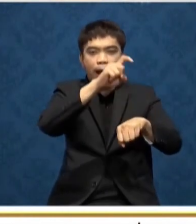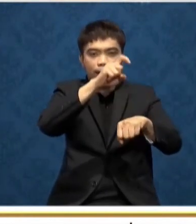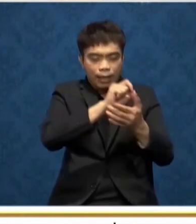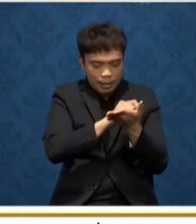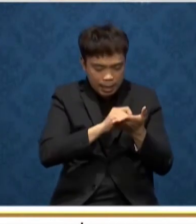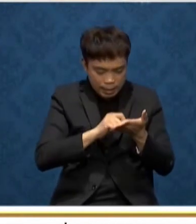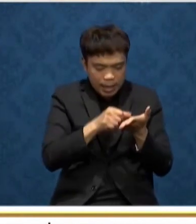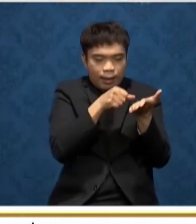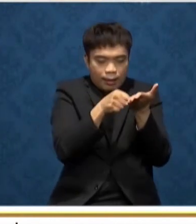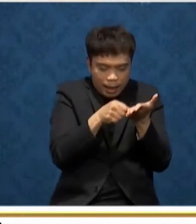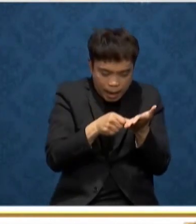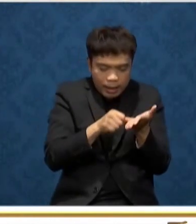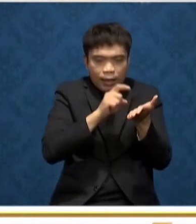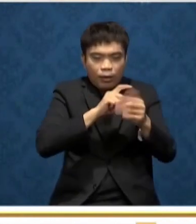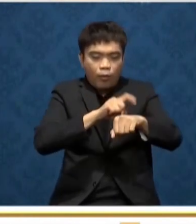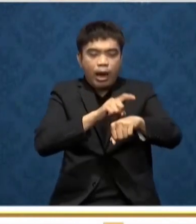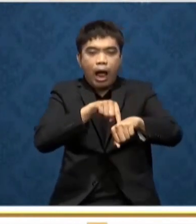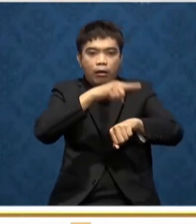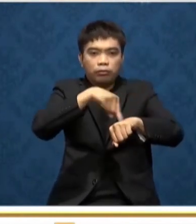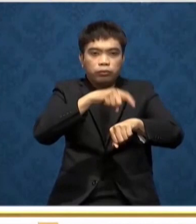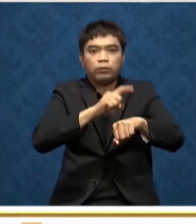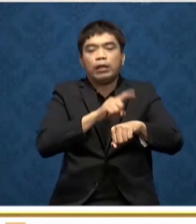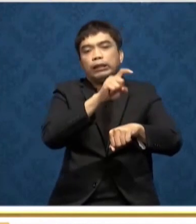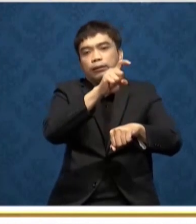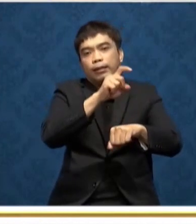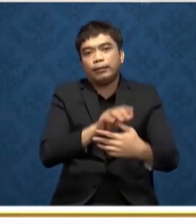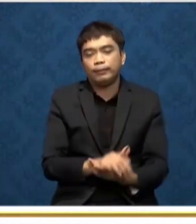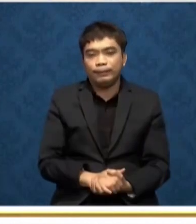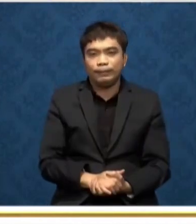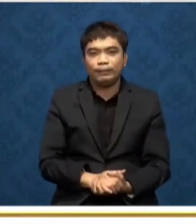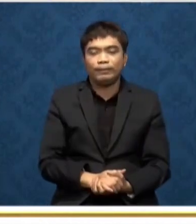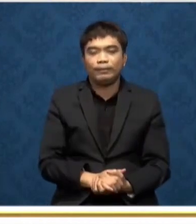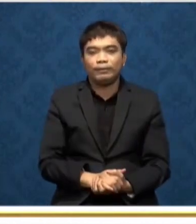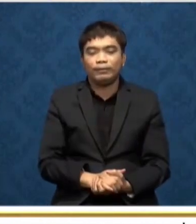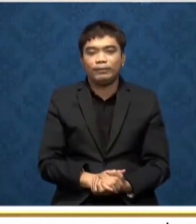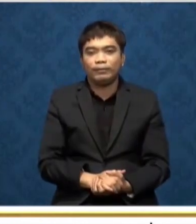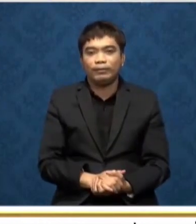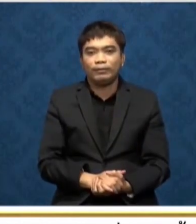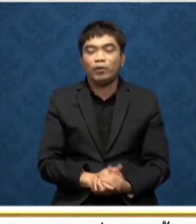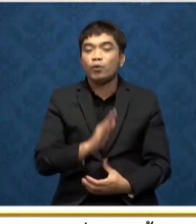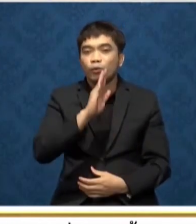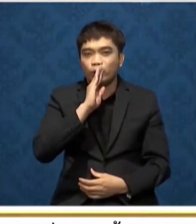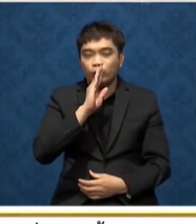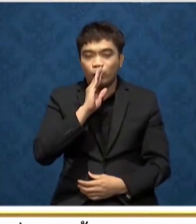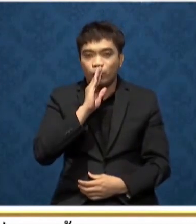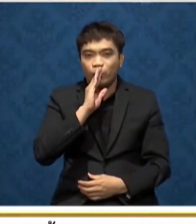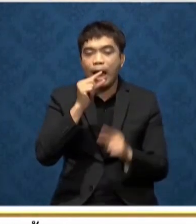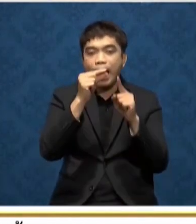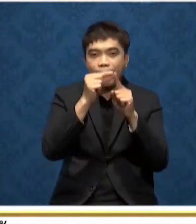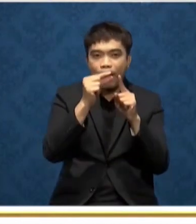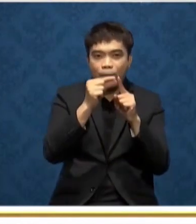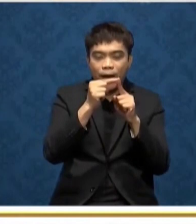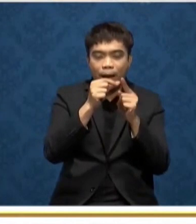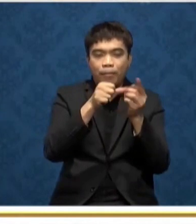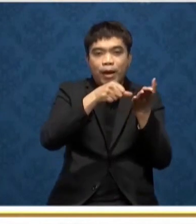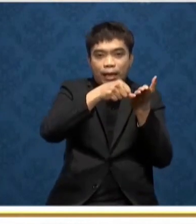แผนไปมากกวาครึ่หนึ่งของระยะเวลาแผนแล้ค่ะนอกจากนี้ปกติถ้าเราใช้คำว่าปัตติรู